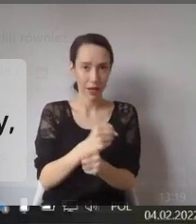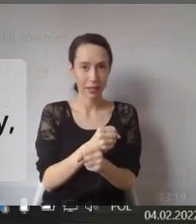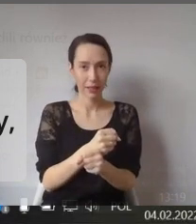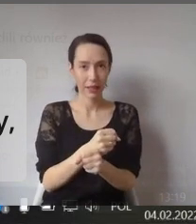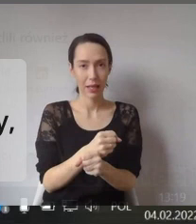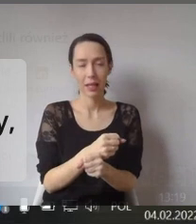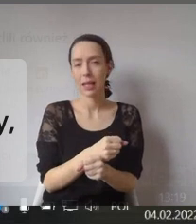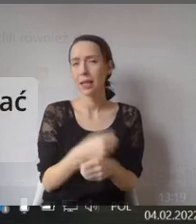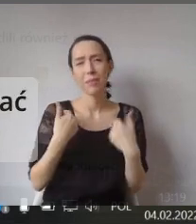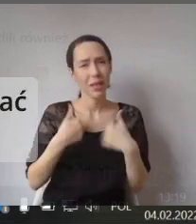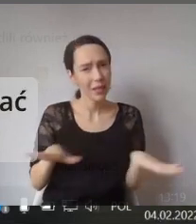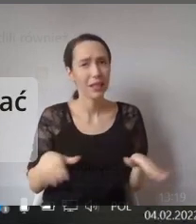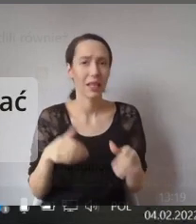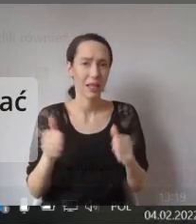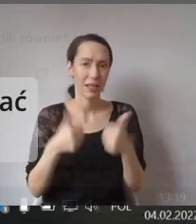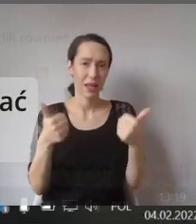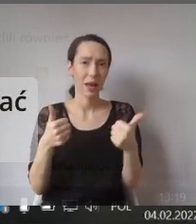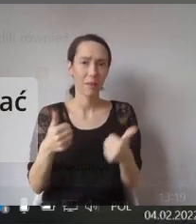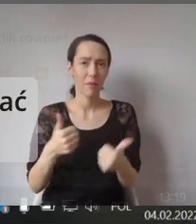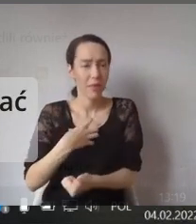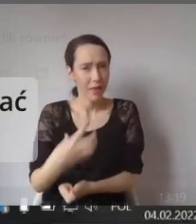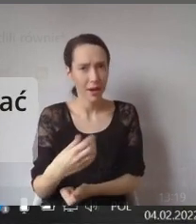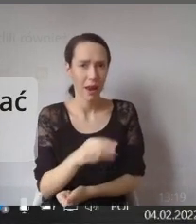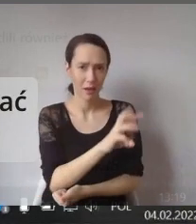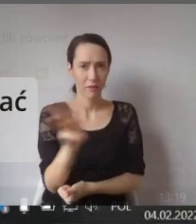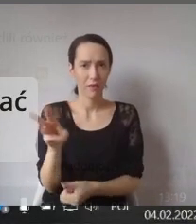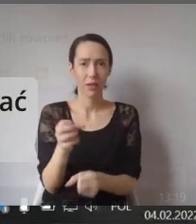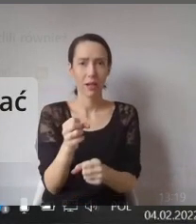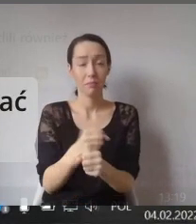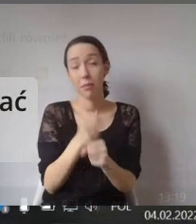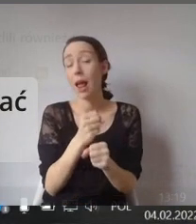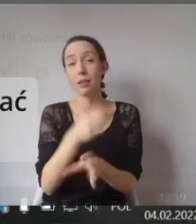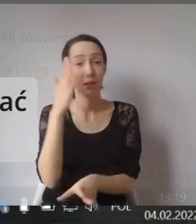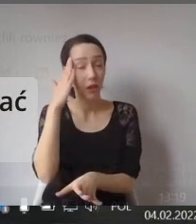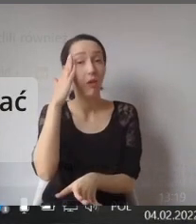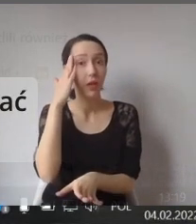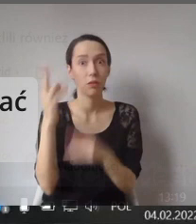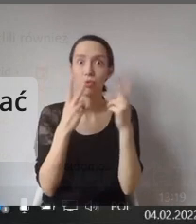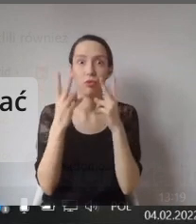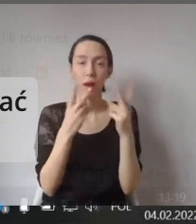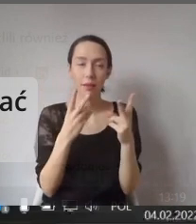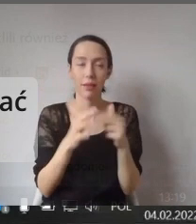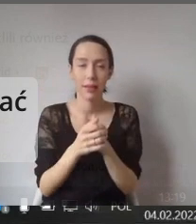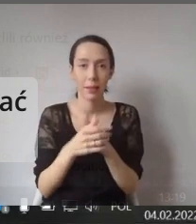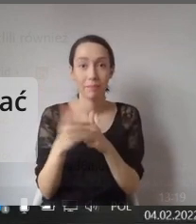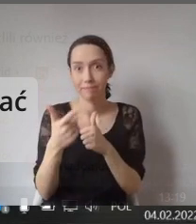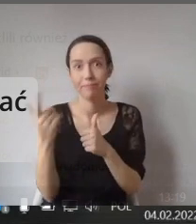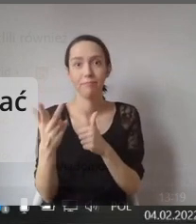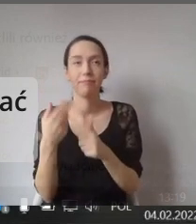Waszego menadżera bądź do innych osób z Waszego zespołu, to możecie też wybrać drugą opcję,